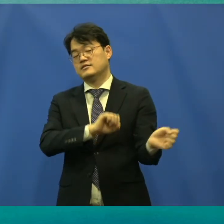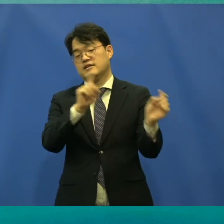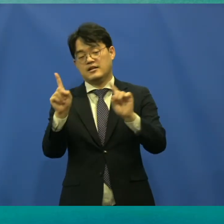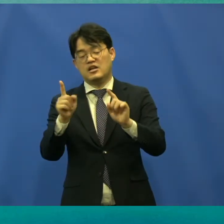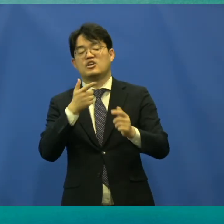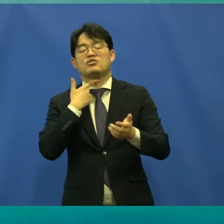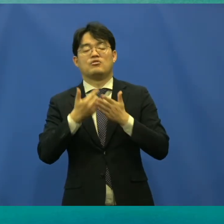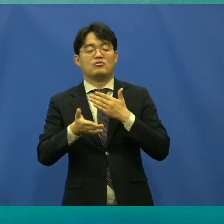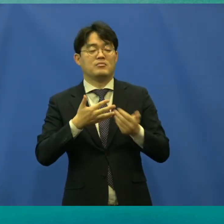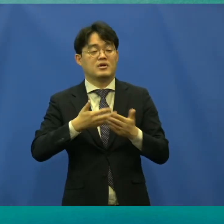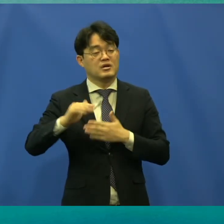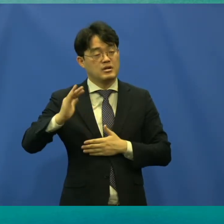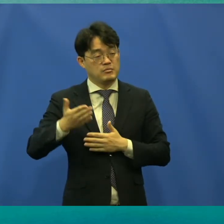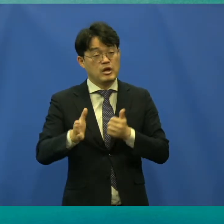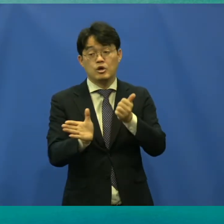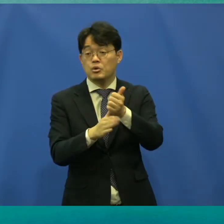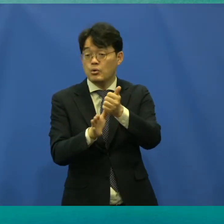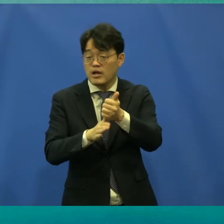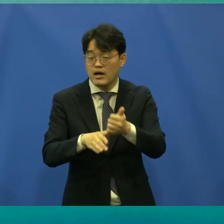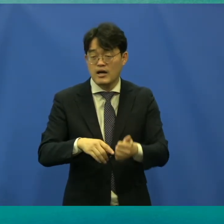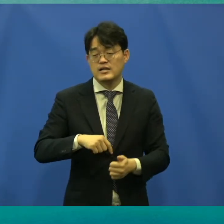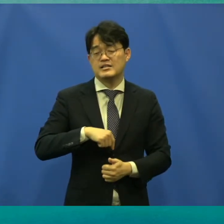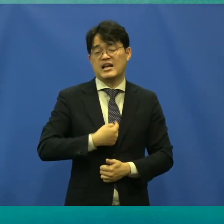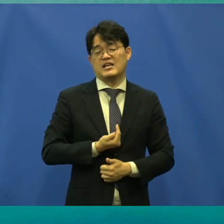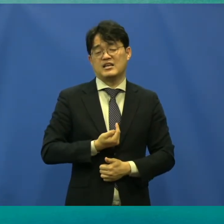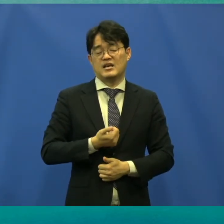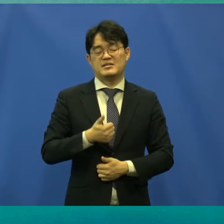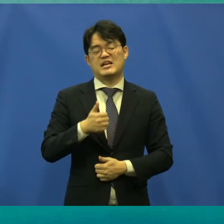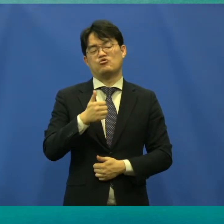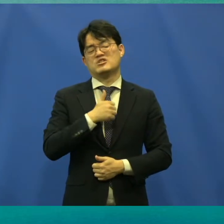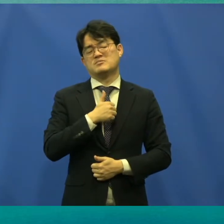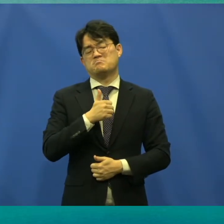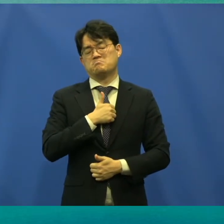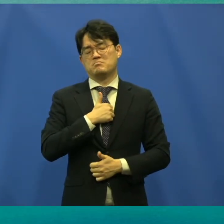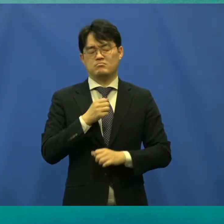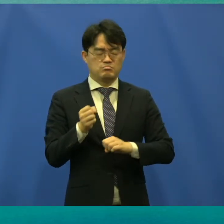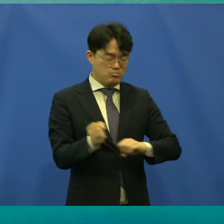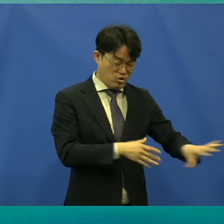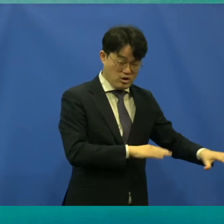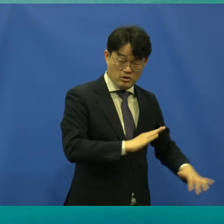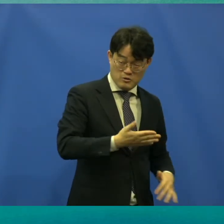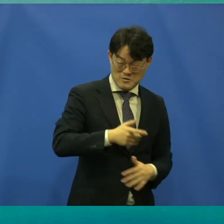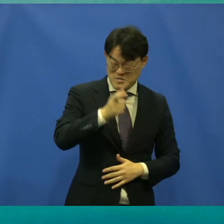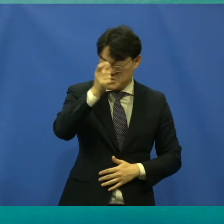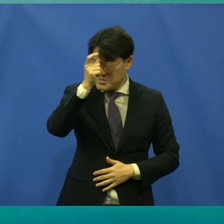옛 자아가 죽어야 합니다. 그가 죽어야 비로소 새 일이 시작됩니다.